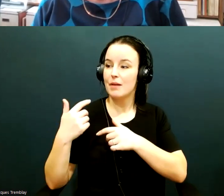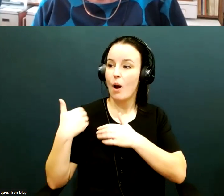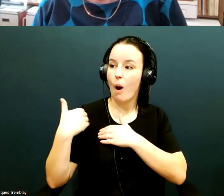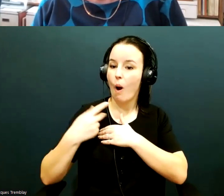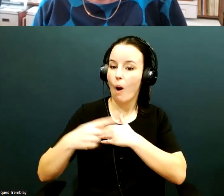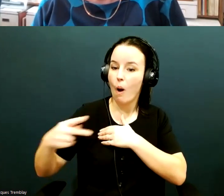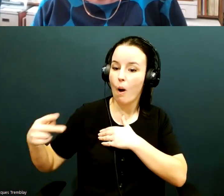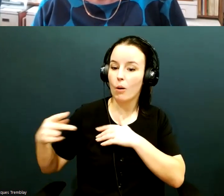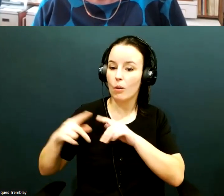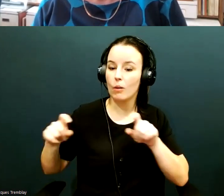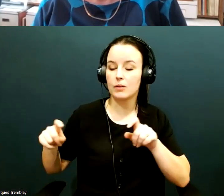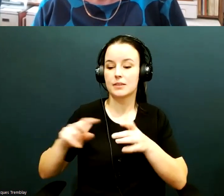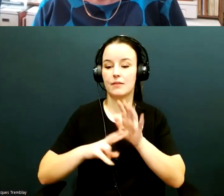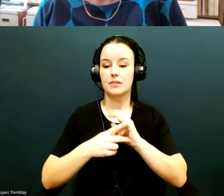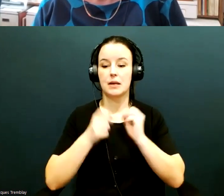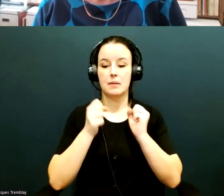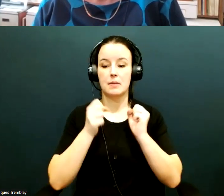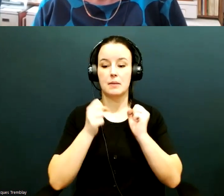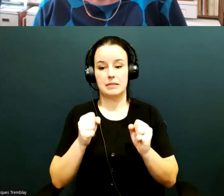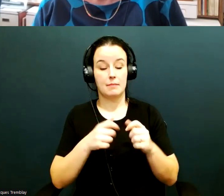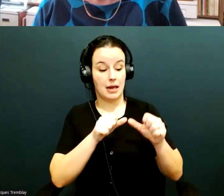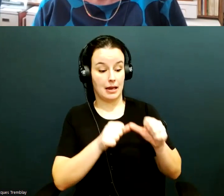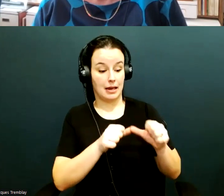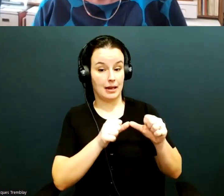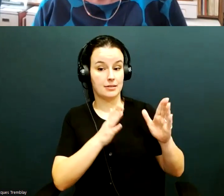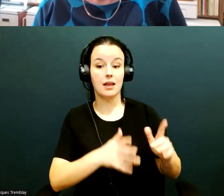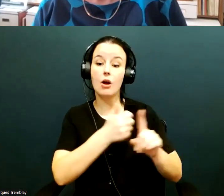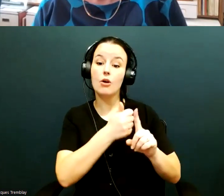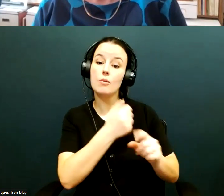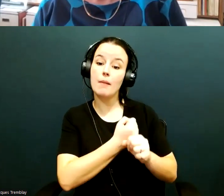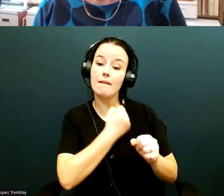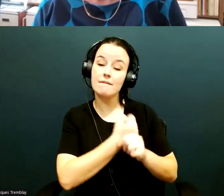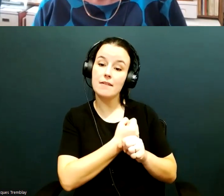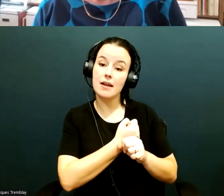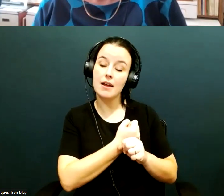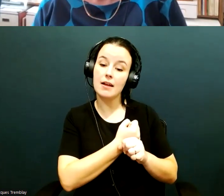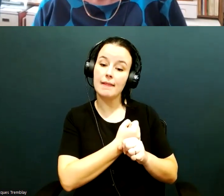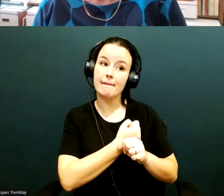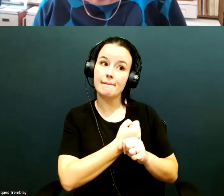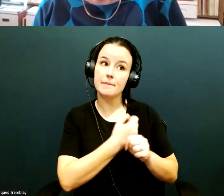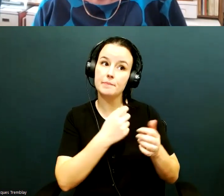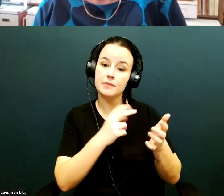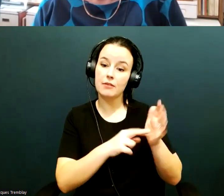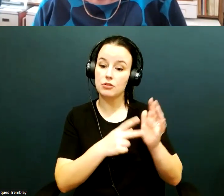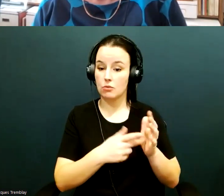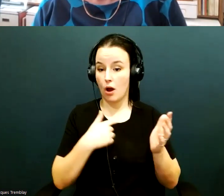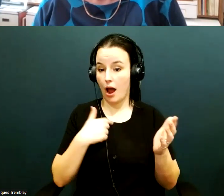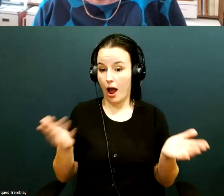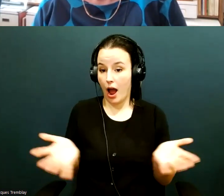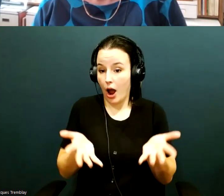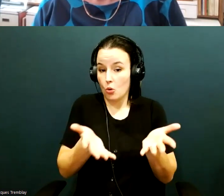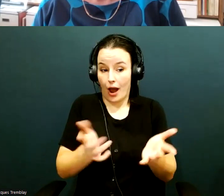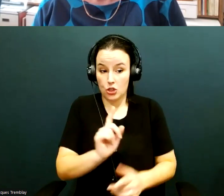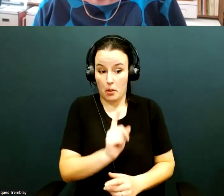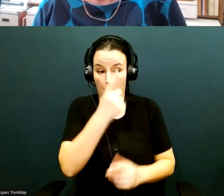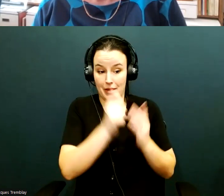pratique. Donc, il y a des choses qui peuvent être faites par les résidents plus eux-mêmes, par le comité de résidents. Donc, je vous invite en premier lieu à consulter ce